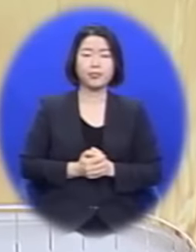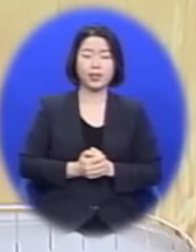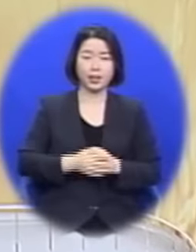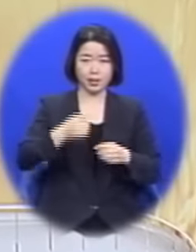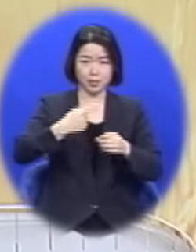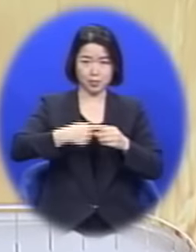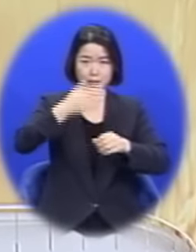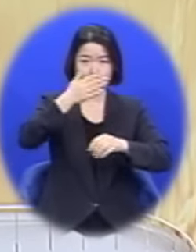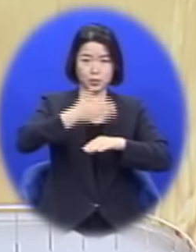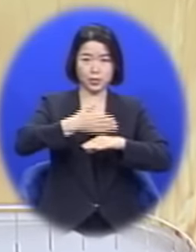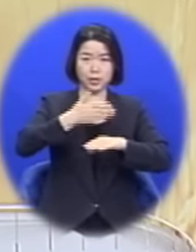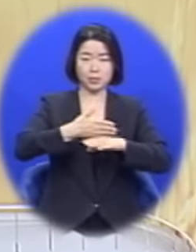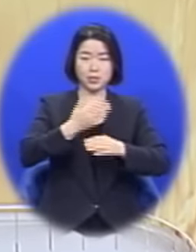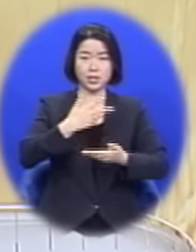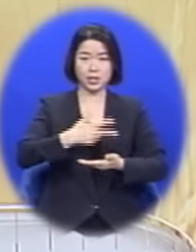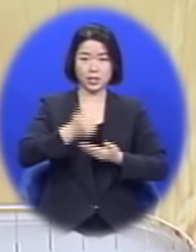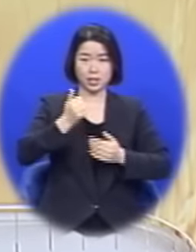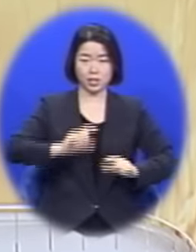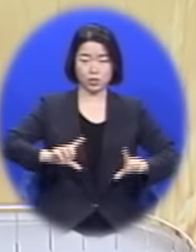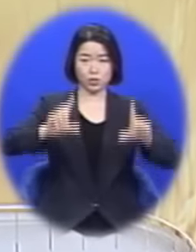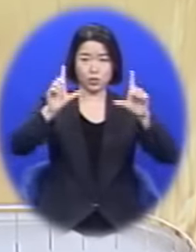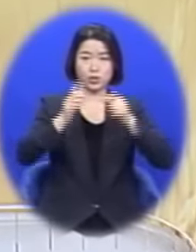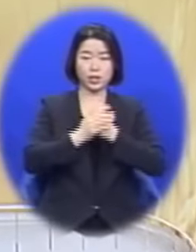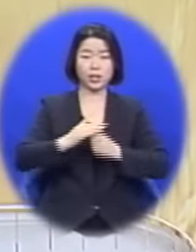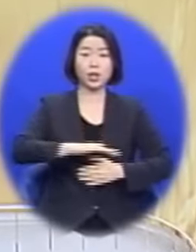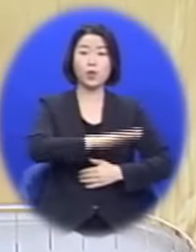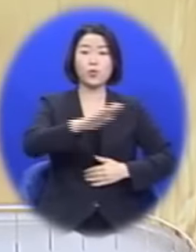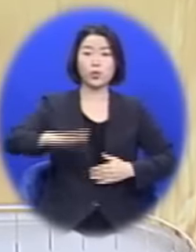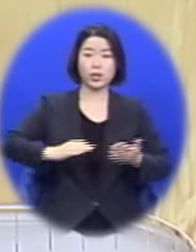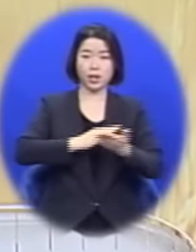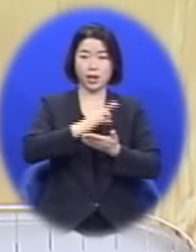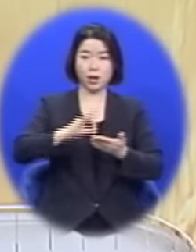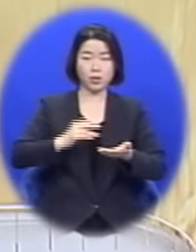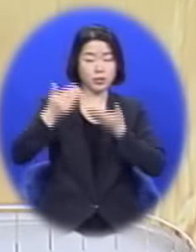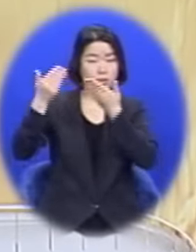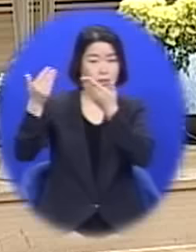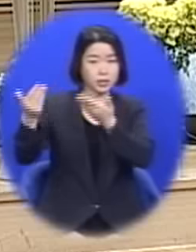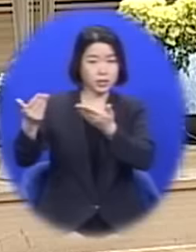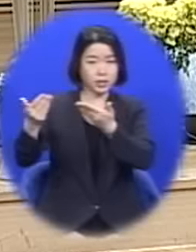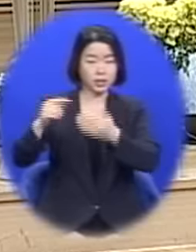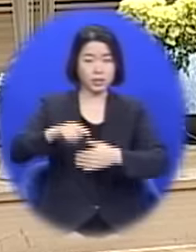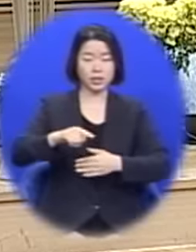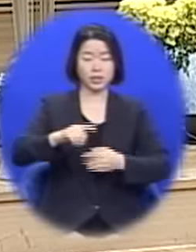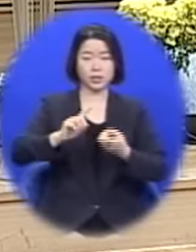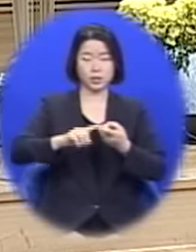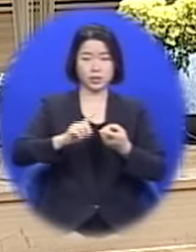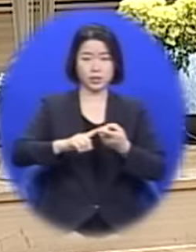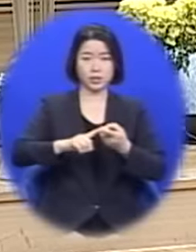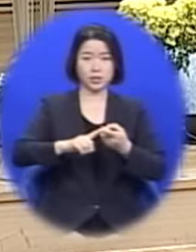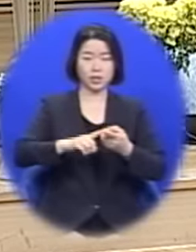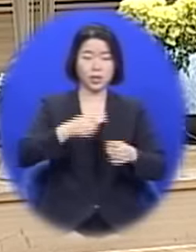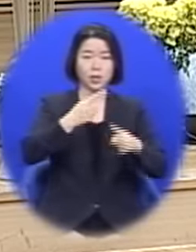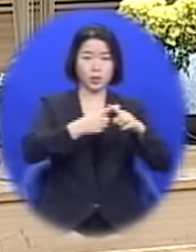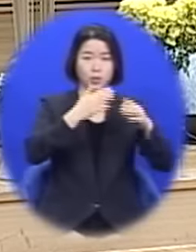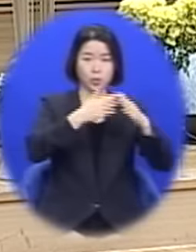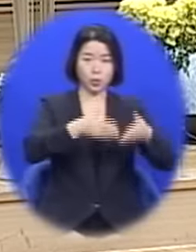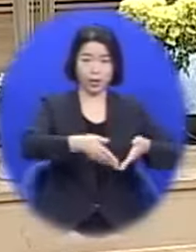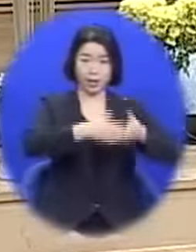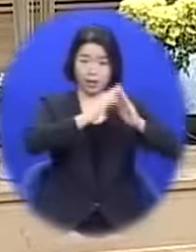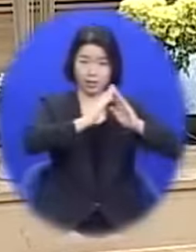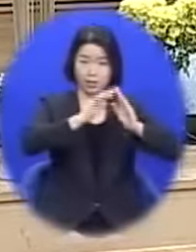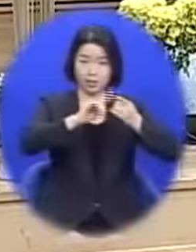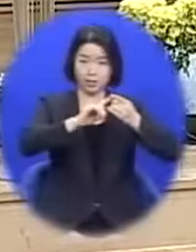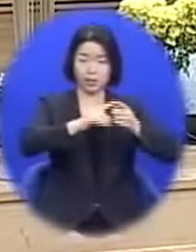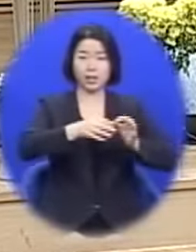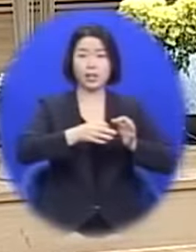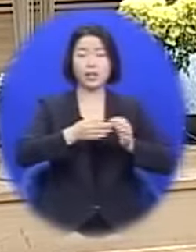맥주 감사 주일에 우리가 헌금한 것은 교회를 개척하는 일에 늘 사용합니다.